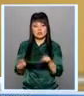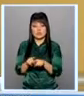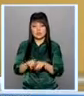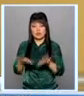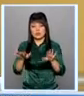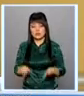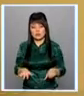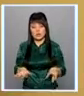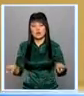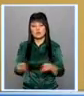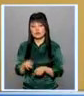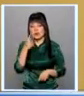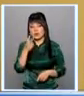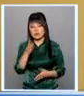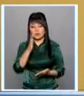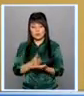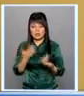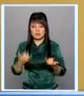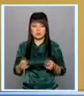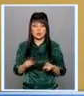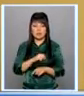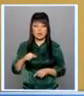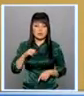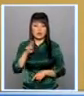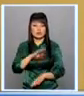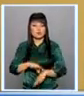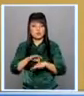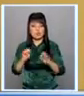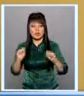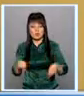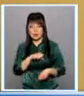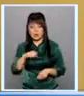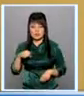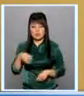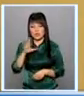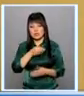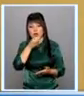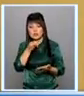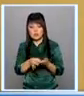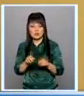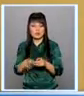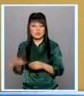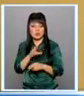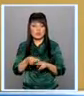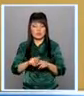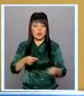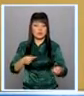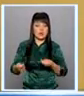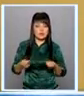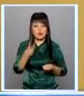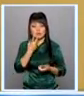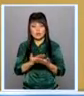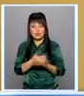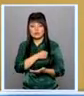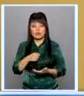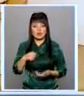осы ауылда көреді. Мына жерде жаңа өзі самостоятельно жұмыс істейді. Жеке өзі бәріне жауапкершілік мойнына алады да, оны жұмысты мен